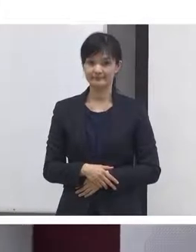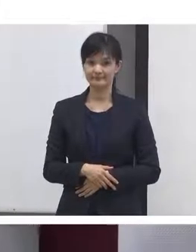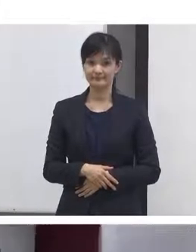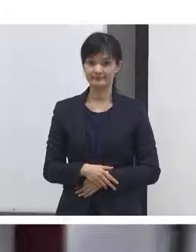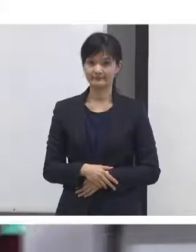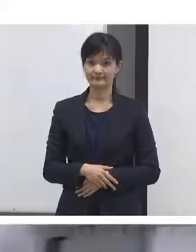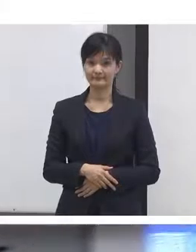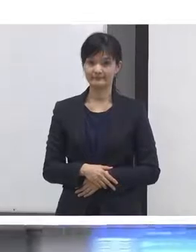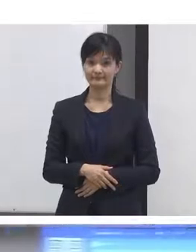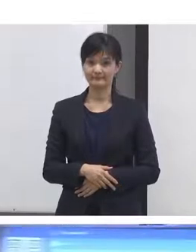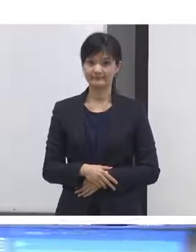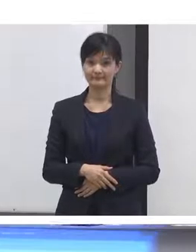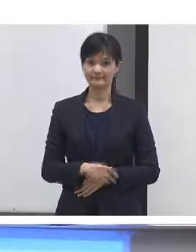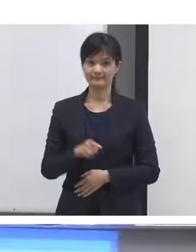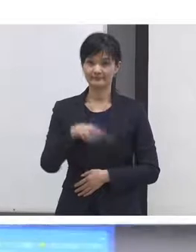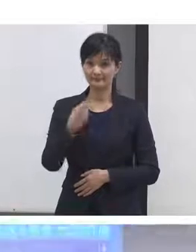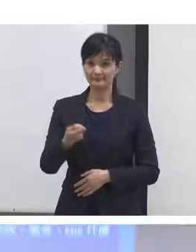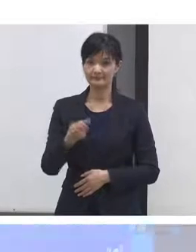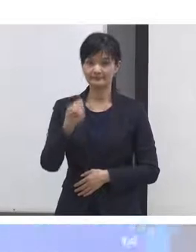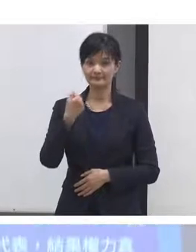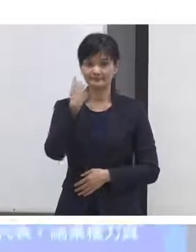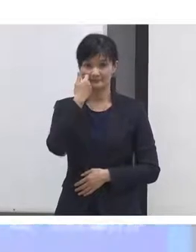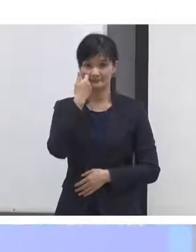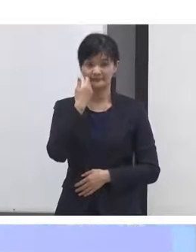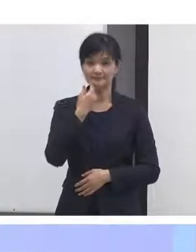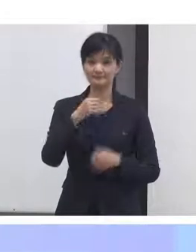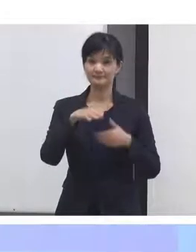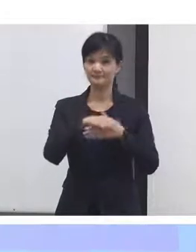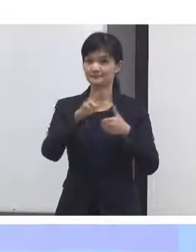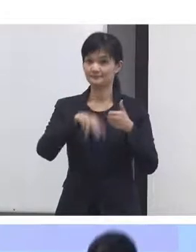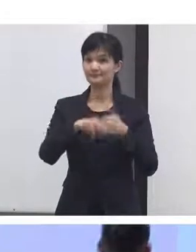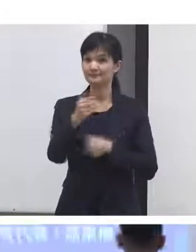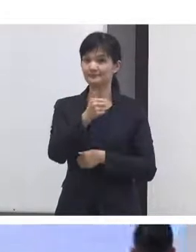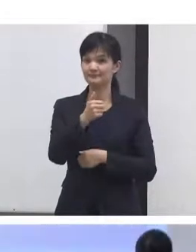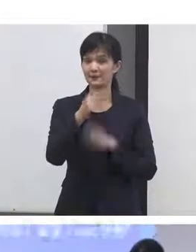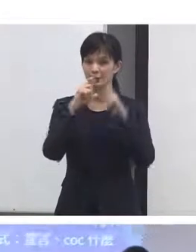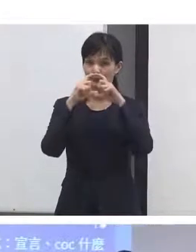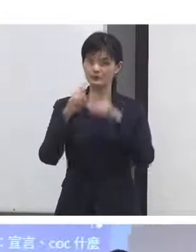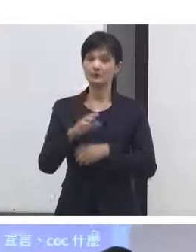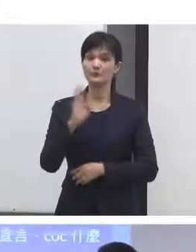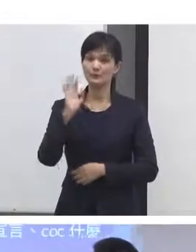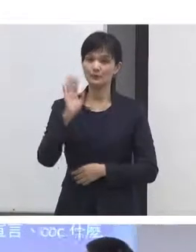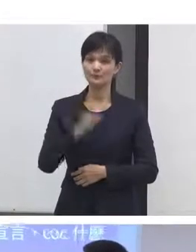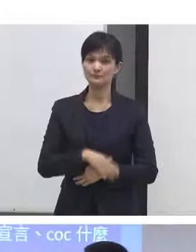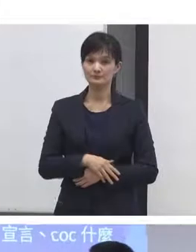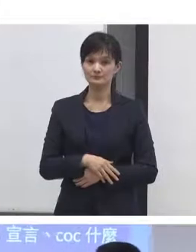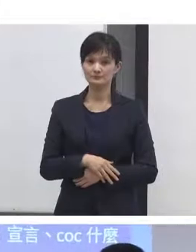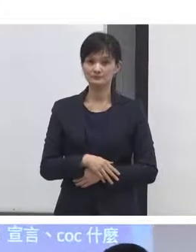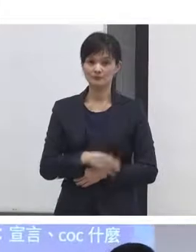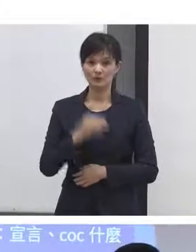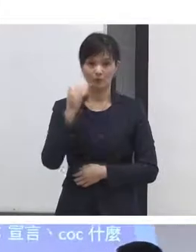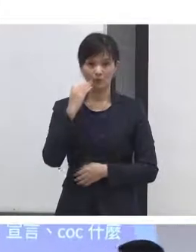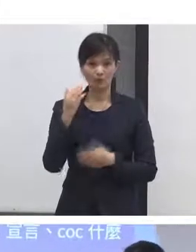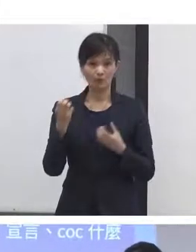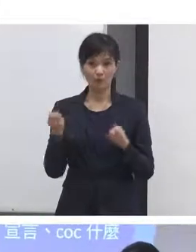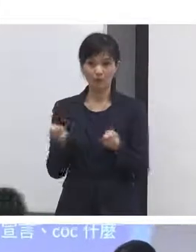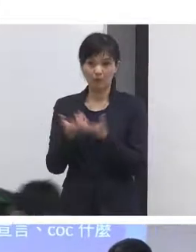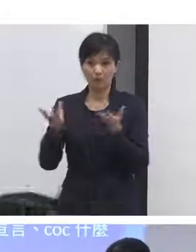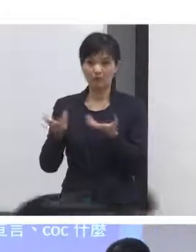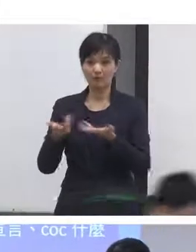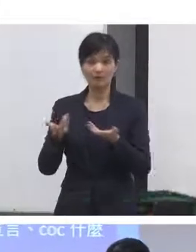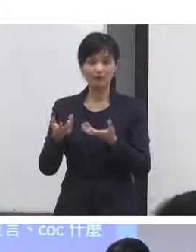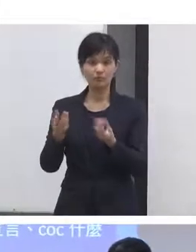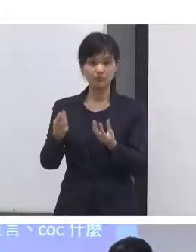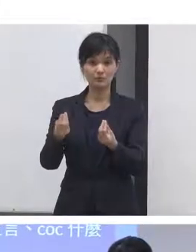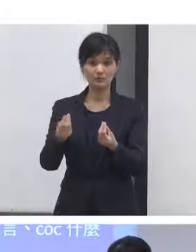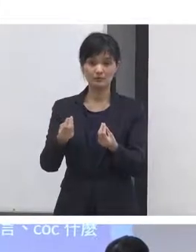好，来之后请回答。 因为就是我如果都没有发生，为什么要定这么复杂的规则？